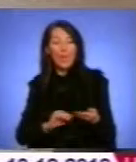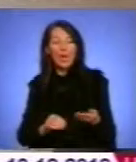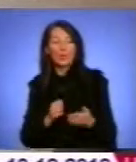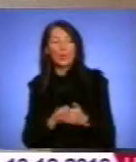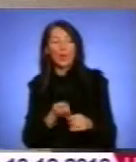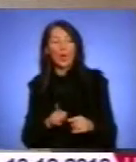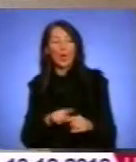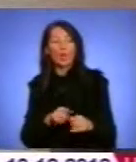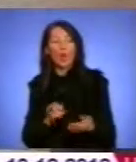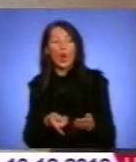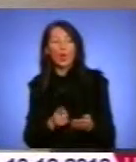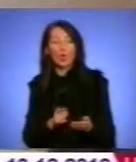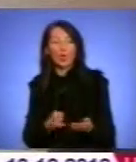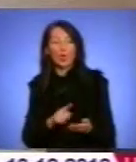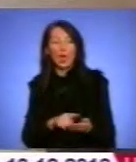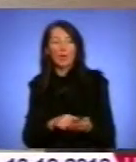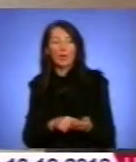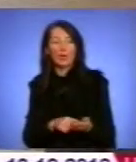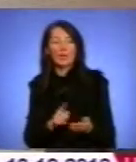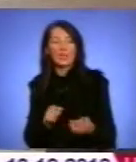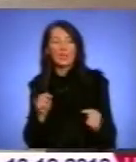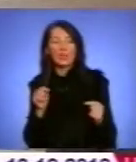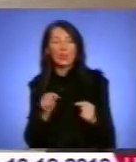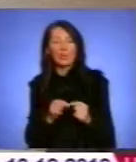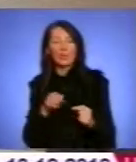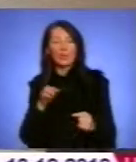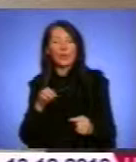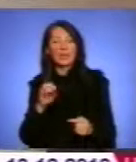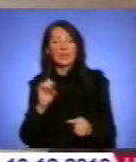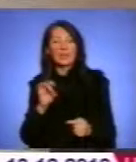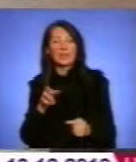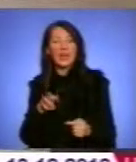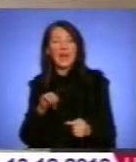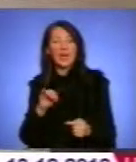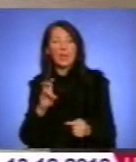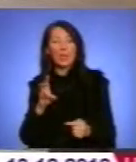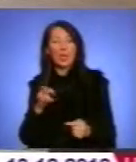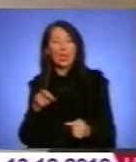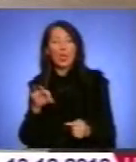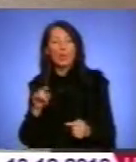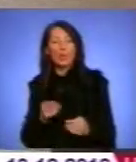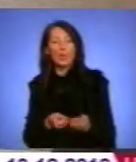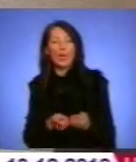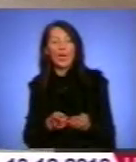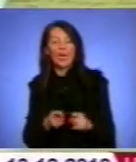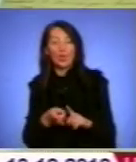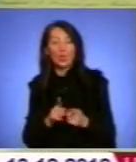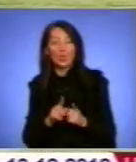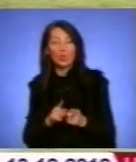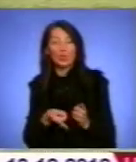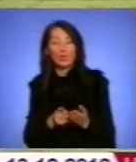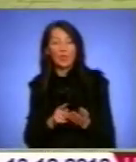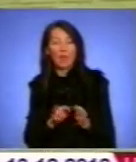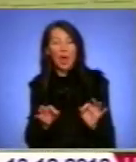з відповідними термінологічними словничками, це був Іван Пулюй. Праця